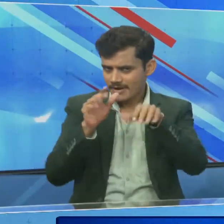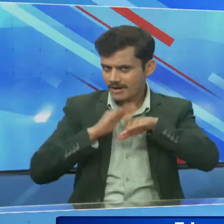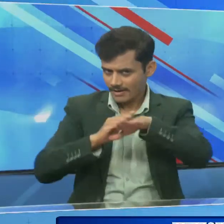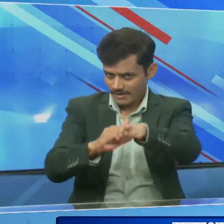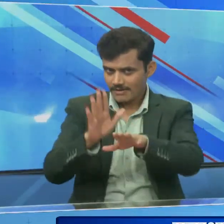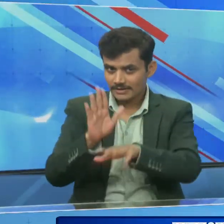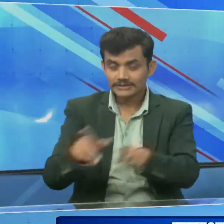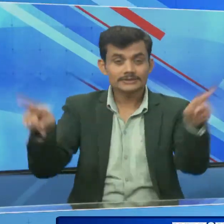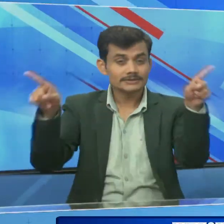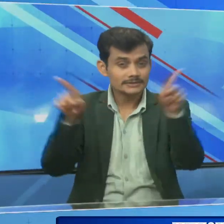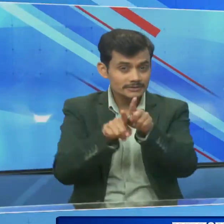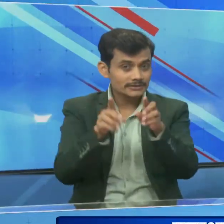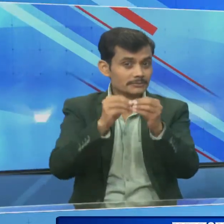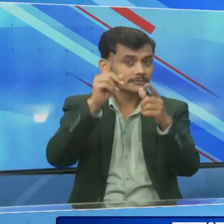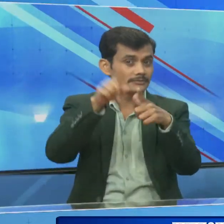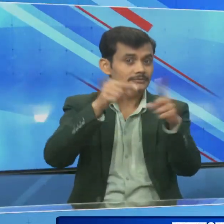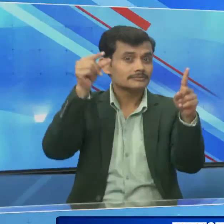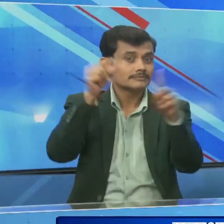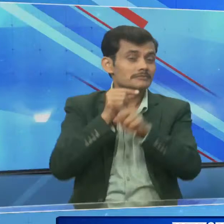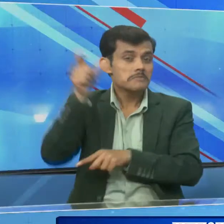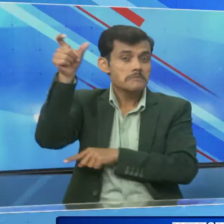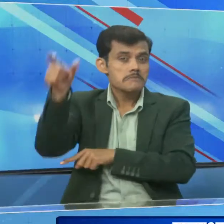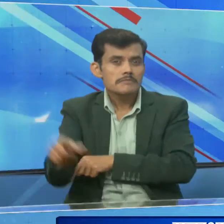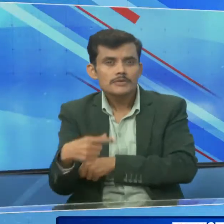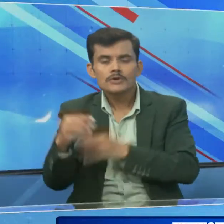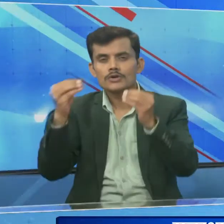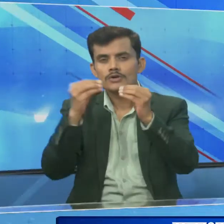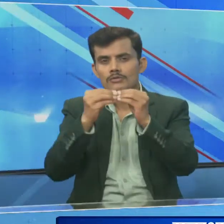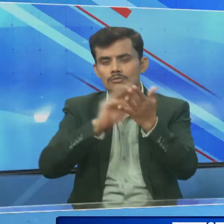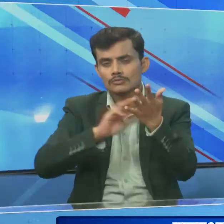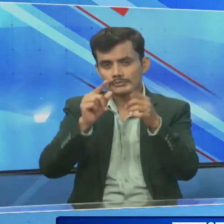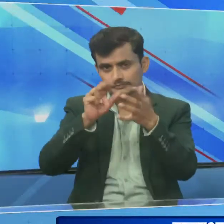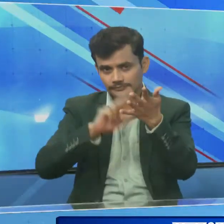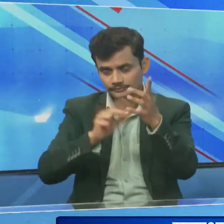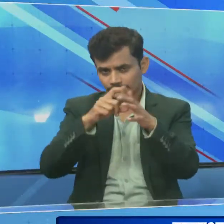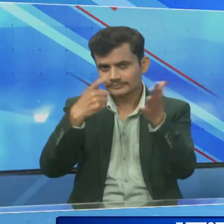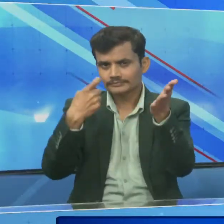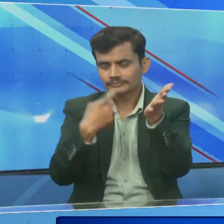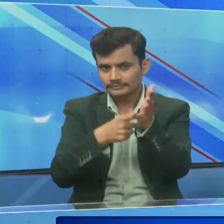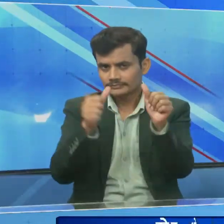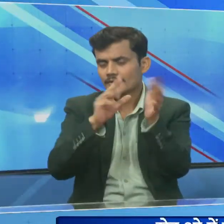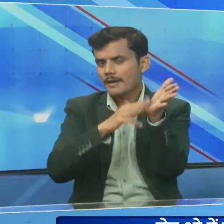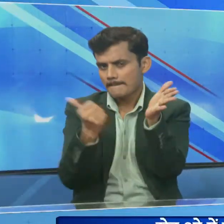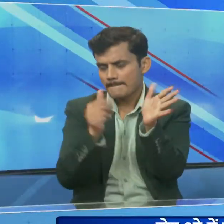भारतीय जनता पार्टी की ओर से केंद्रीय मंत्री भूपेंद्र यादव इस सीट पर चुनाव लड़ रहे हैं।